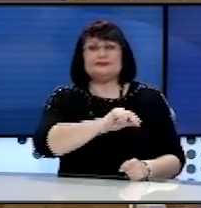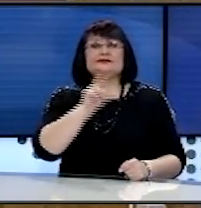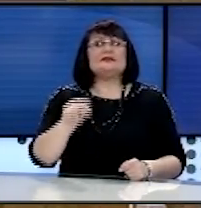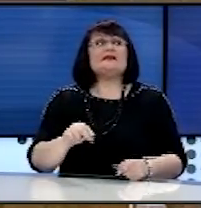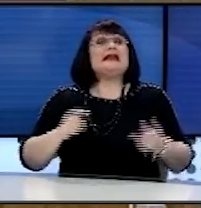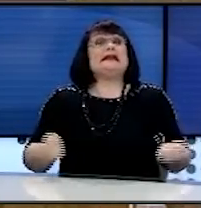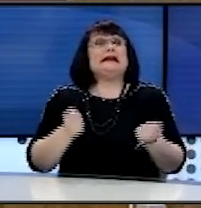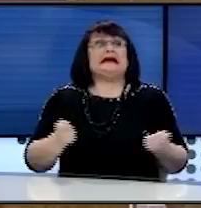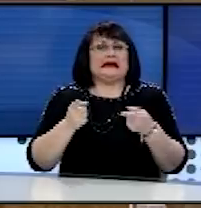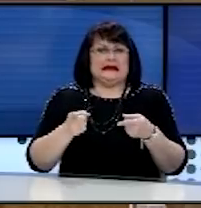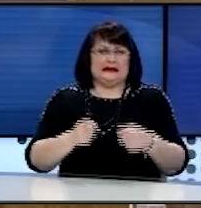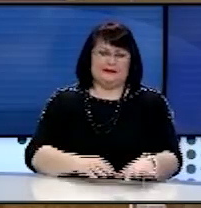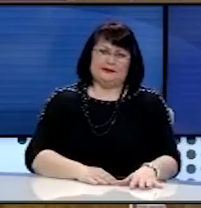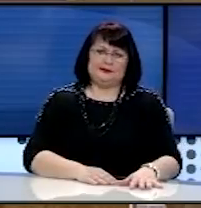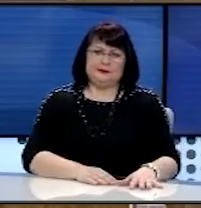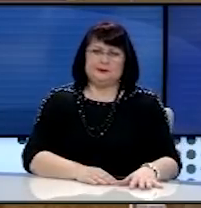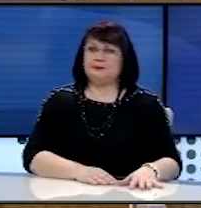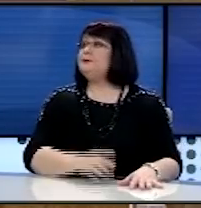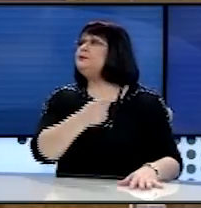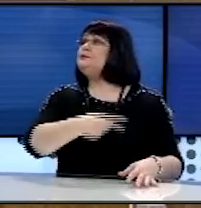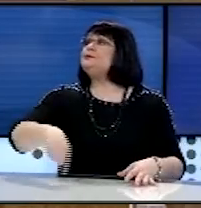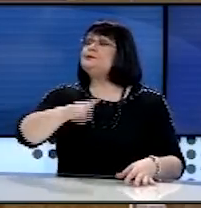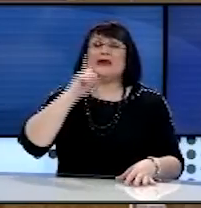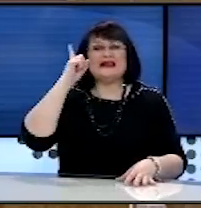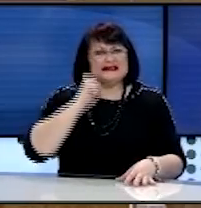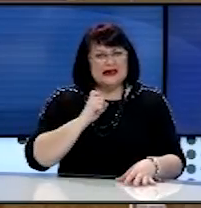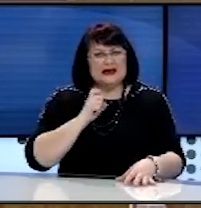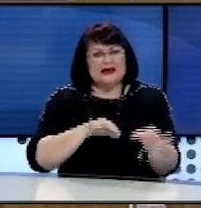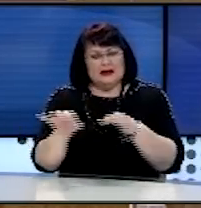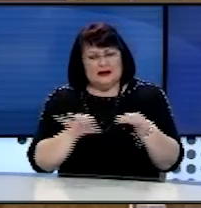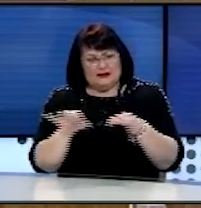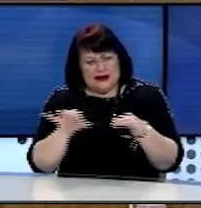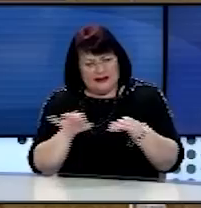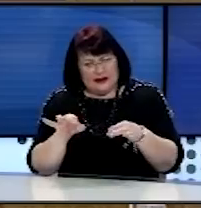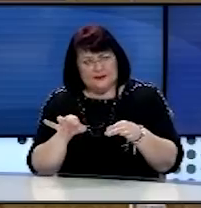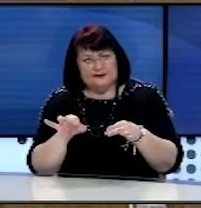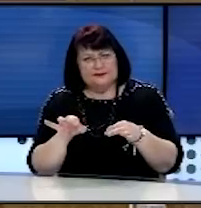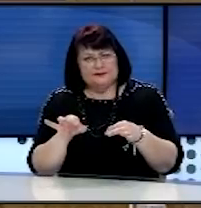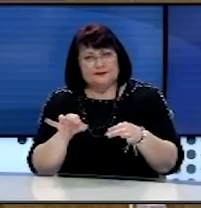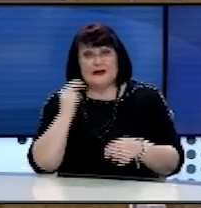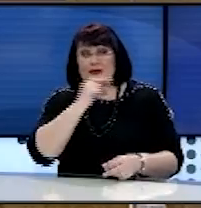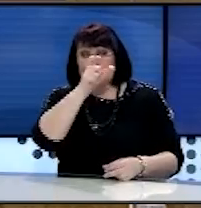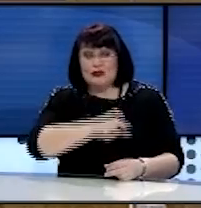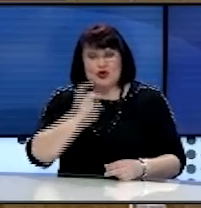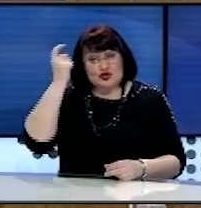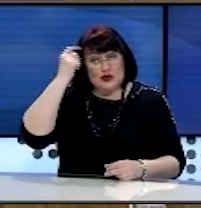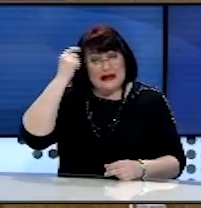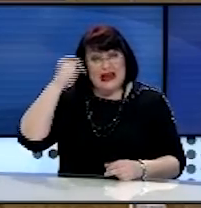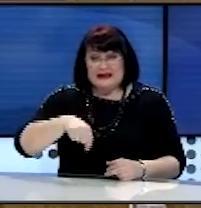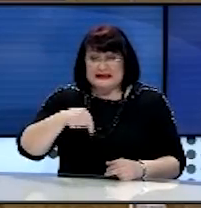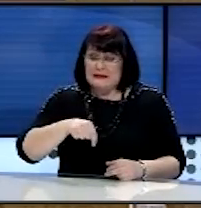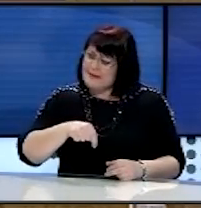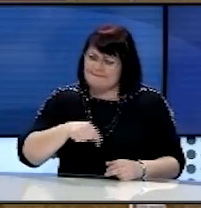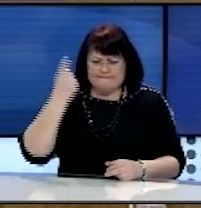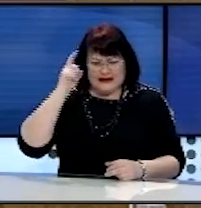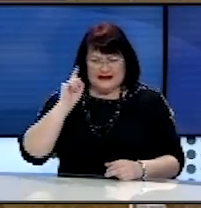εξελίξεις. Και κάτι από αυτά τα γνωστά σχέδια τα ομολόγησε, δεν ξέρω αν το συνειδητοποίησε ο κύριος Πρωθυπουργός σήμερα,